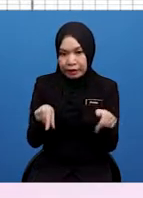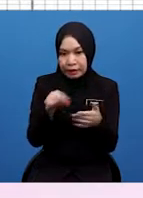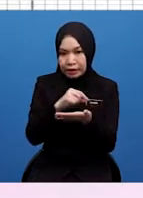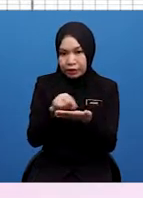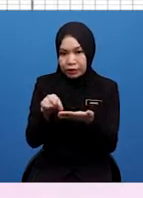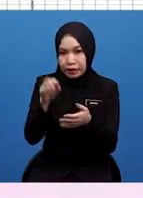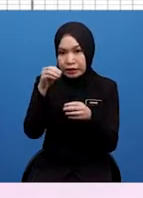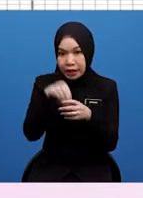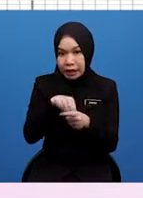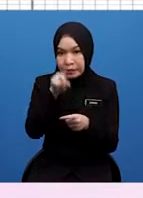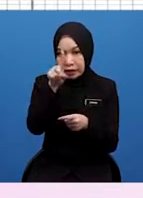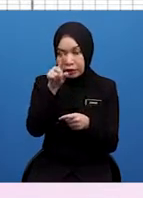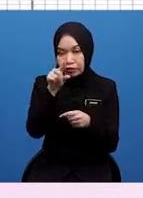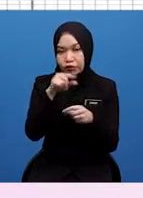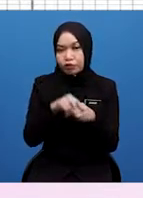graf.